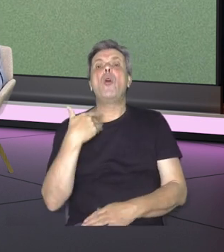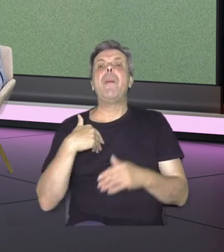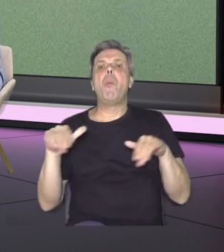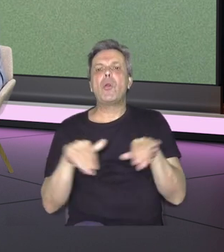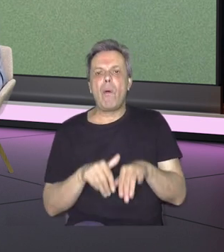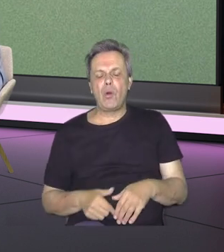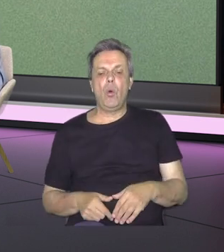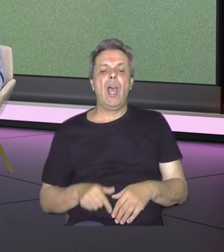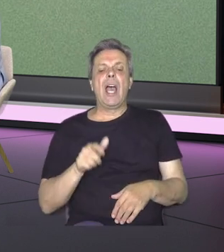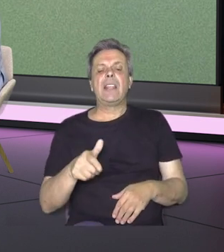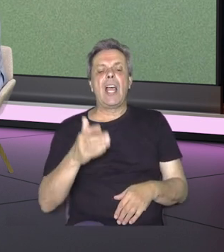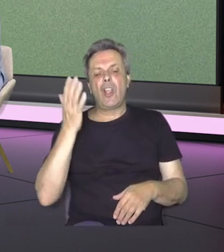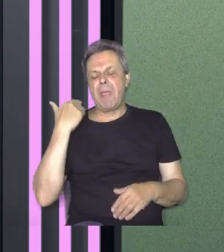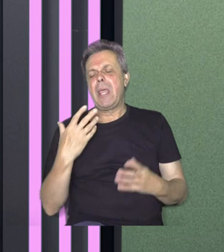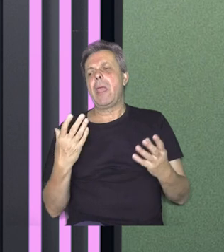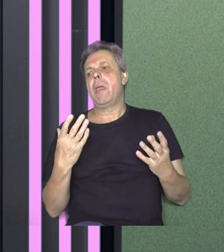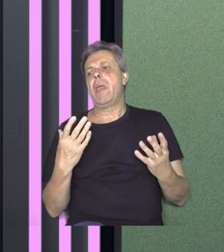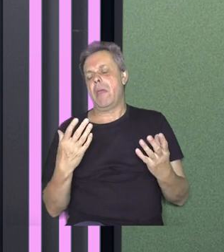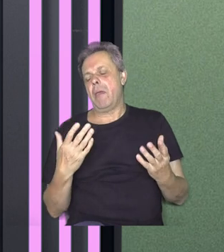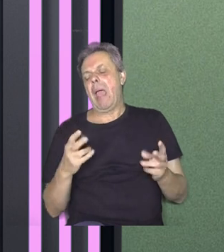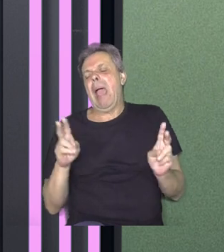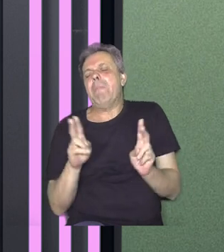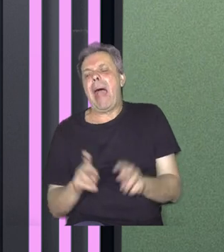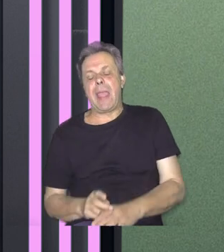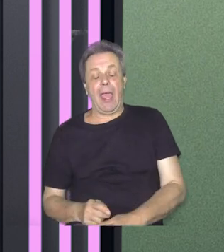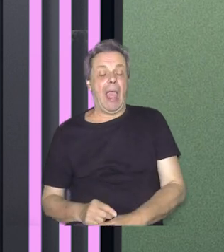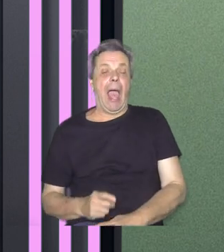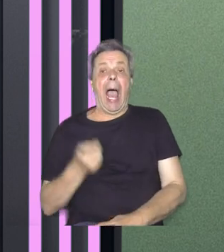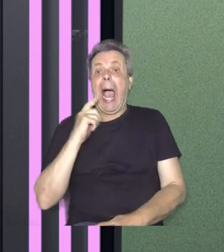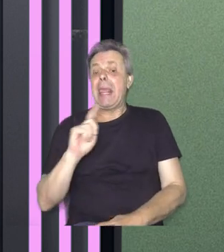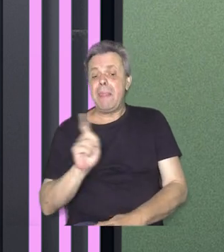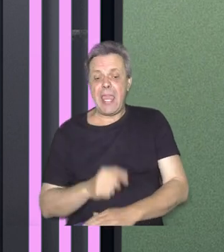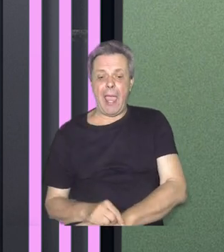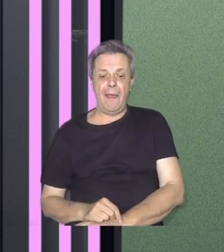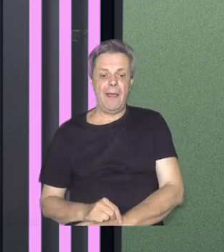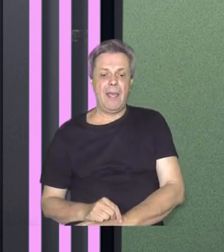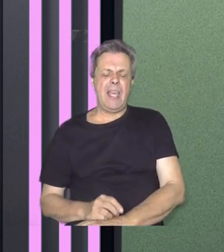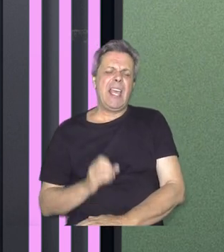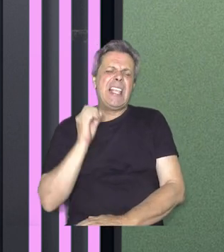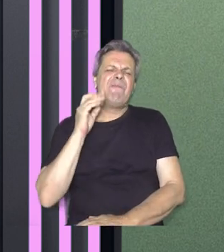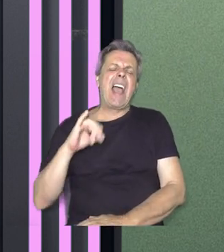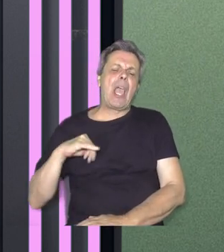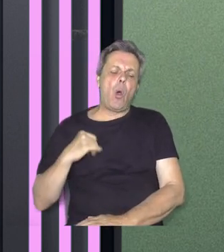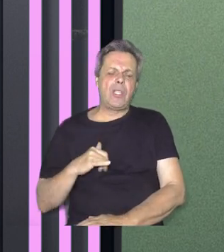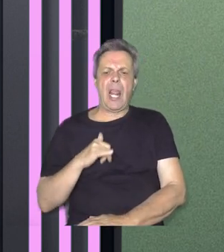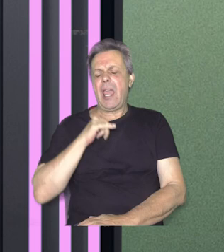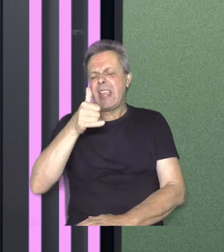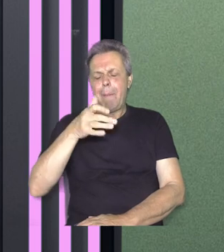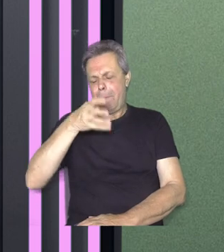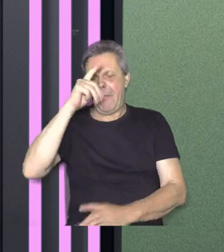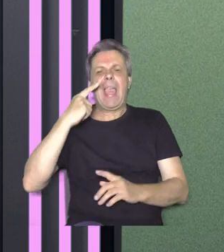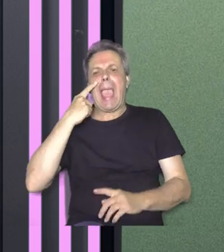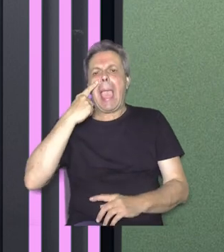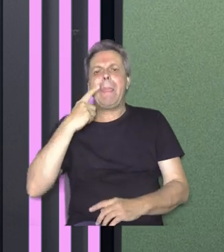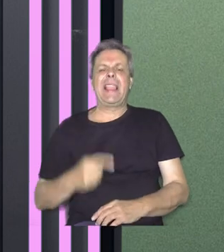mirovinu, da će toga biti manje, ali nije. Gledajte, svake godine idem u